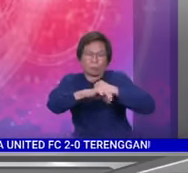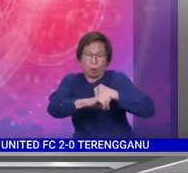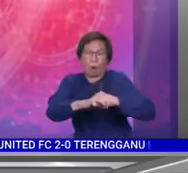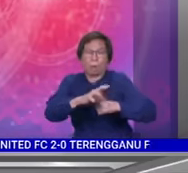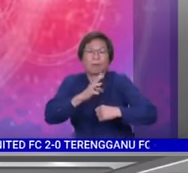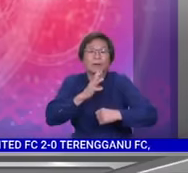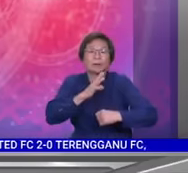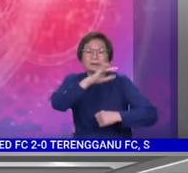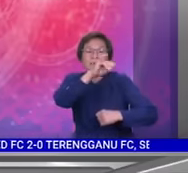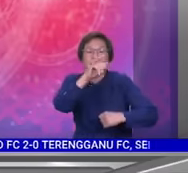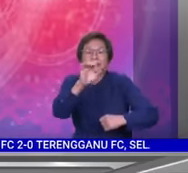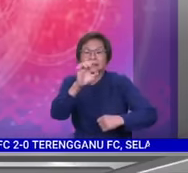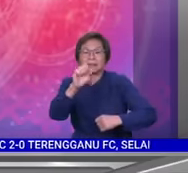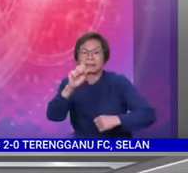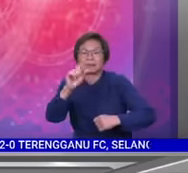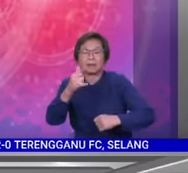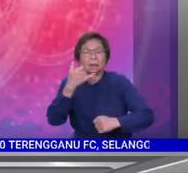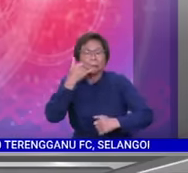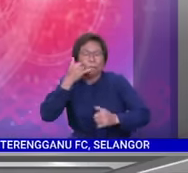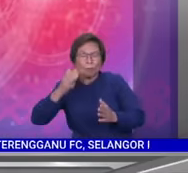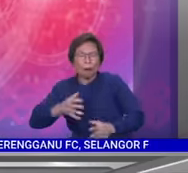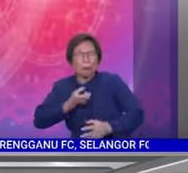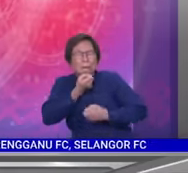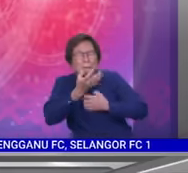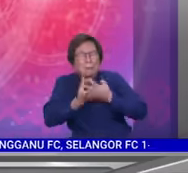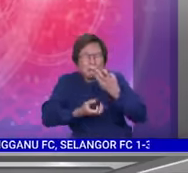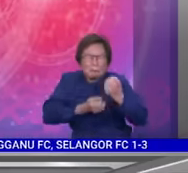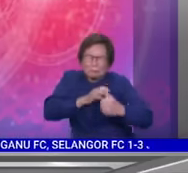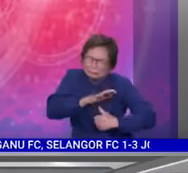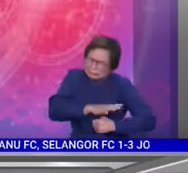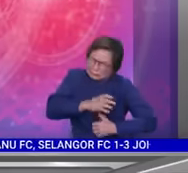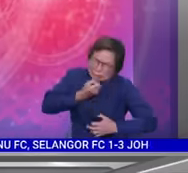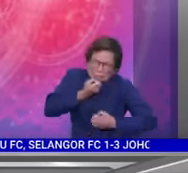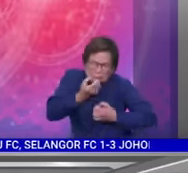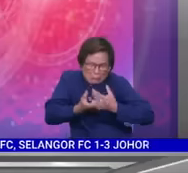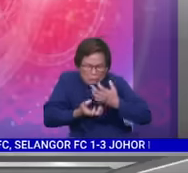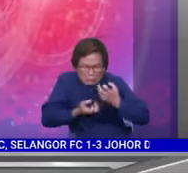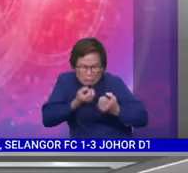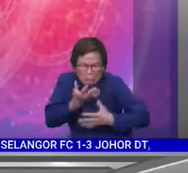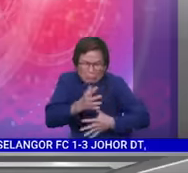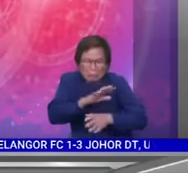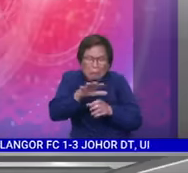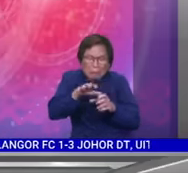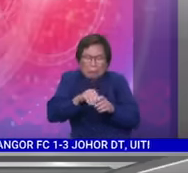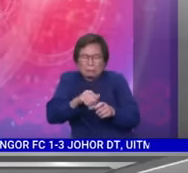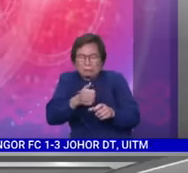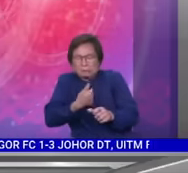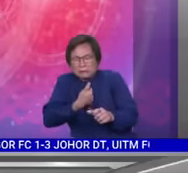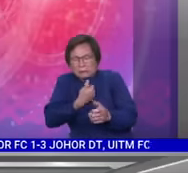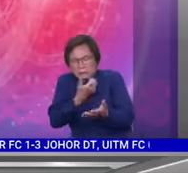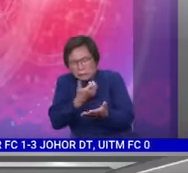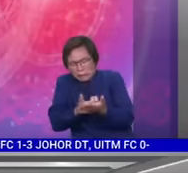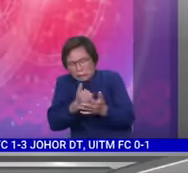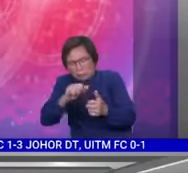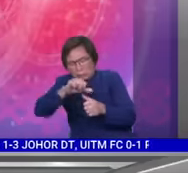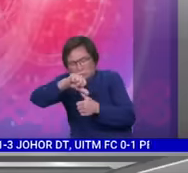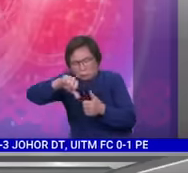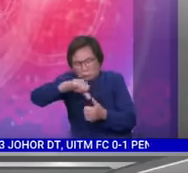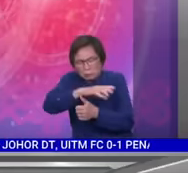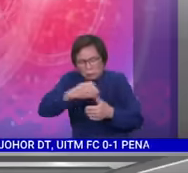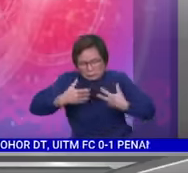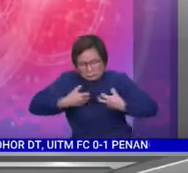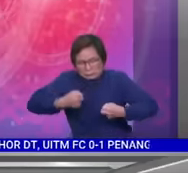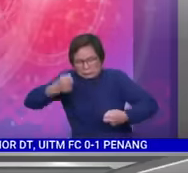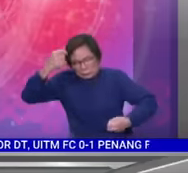berkata pemanggil berkenaan meluahkan rasa tertekan yang dihadapi melibatkan diri ekonomi sosial dan